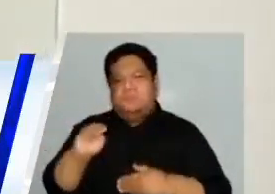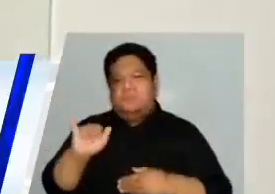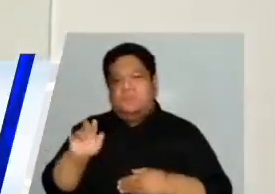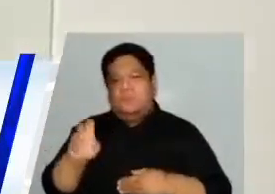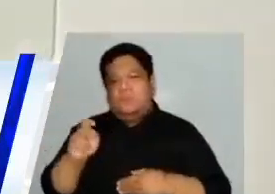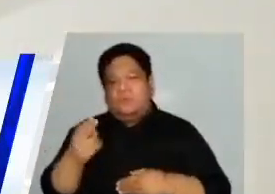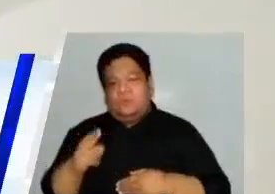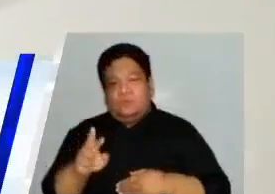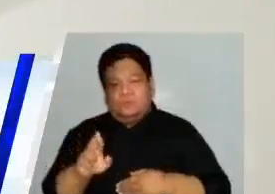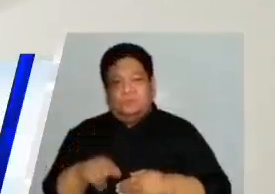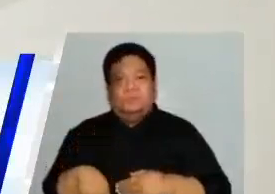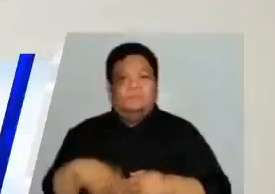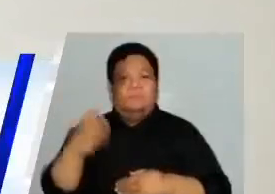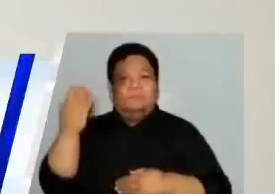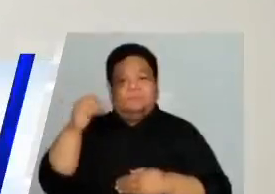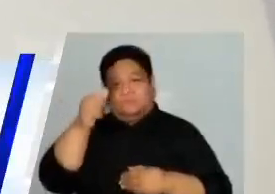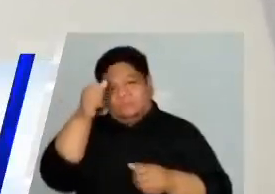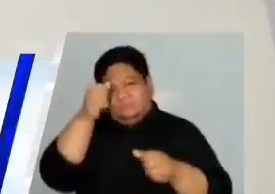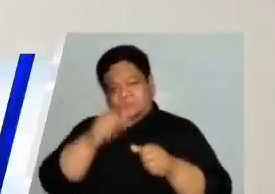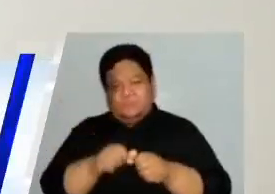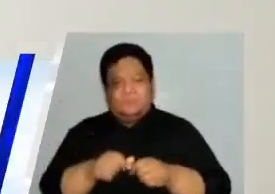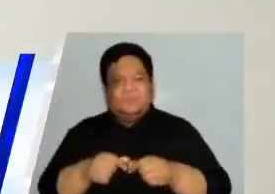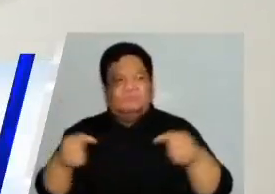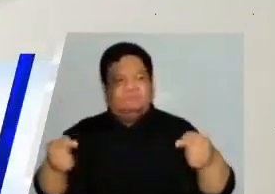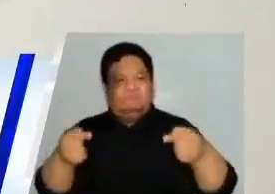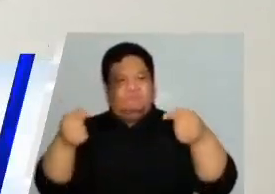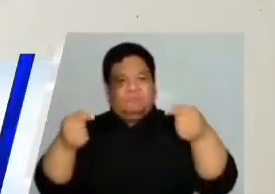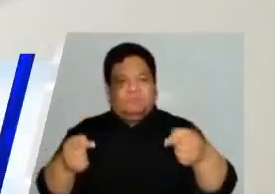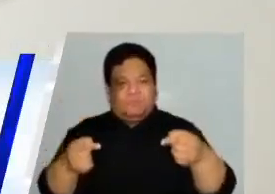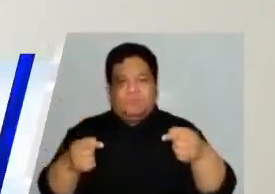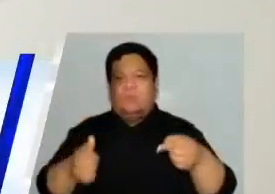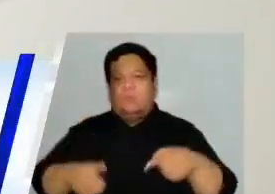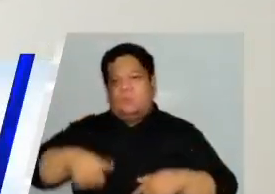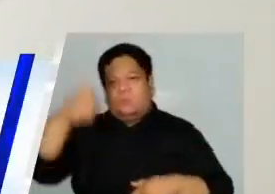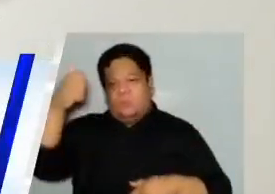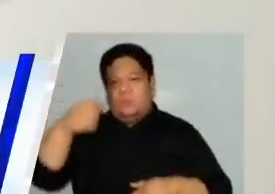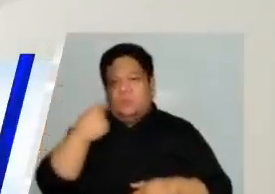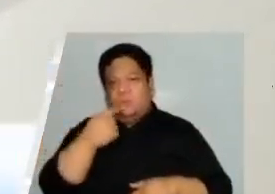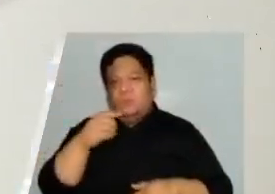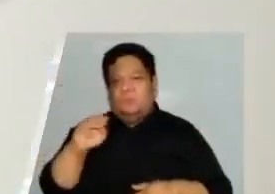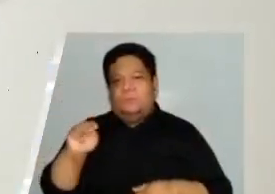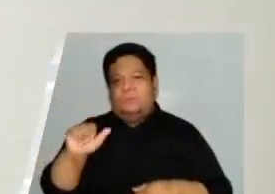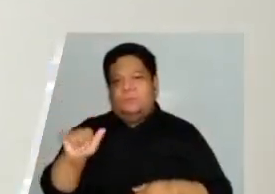at Mayweather kung saan nanalo via unanimous decision si Mayweather.